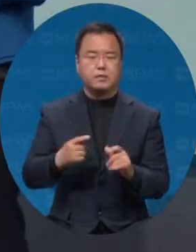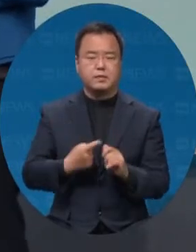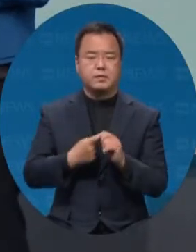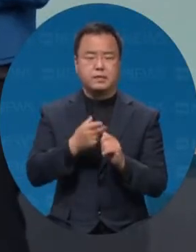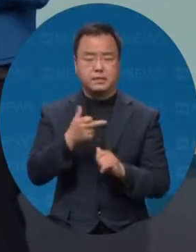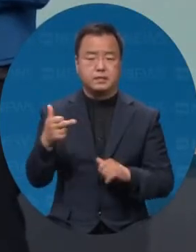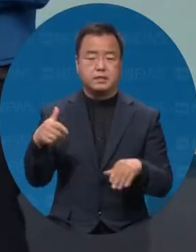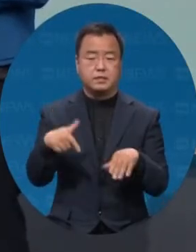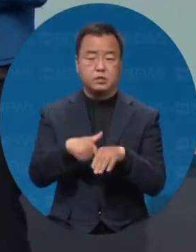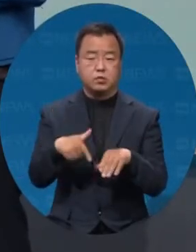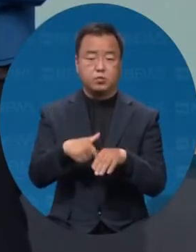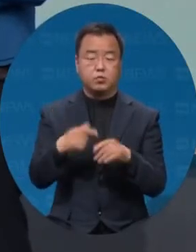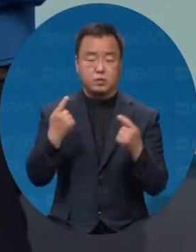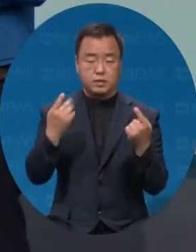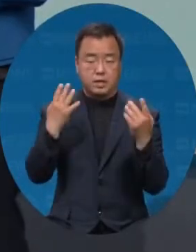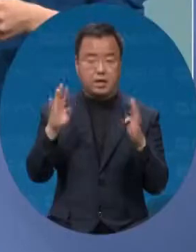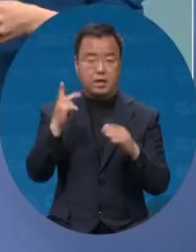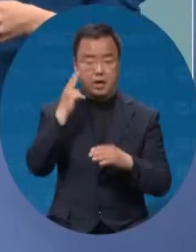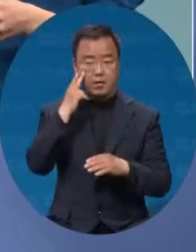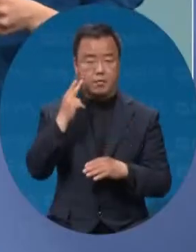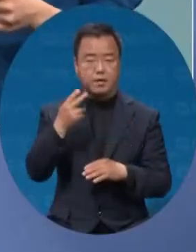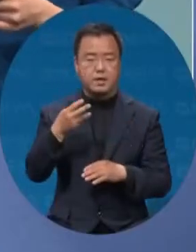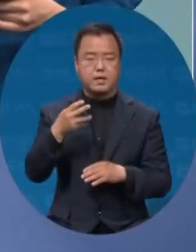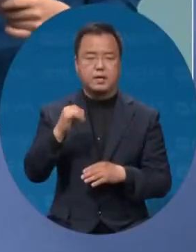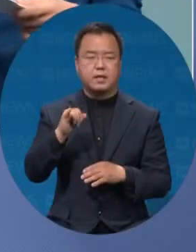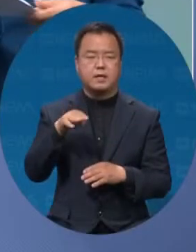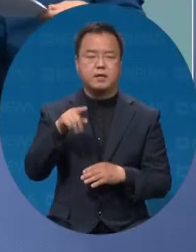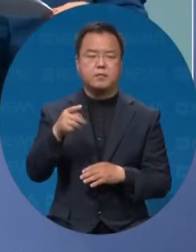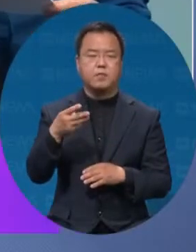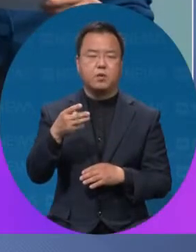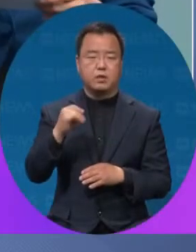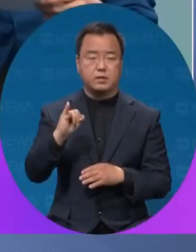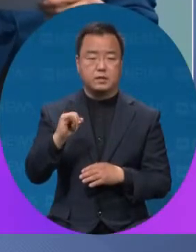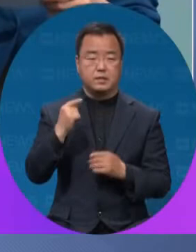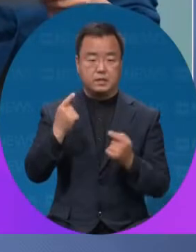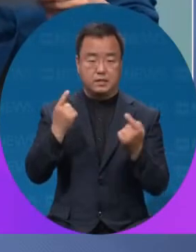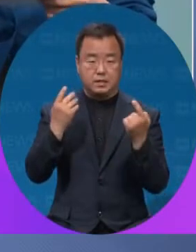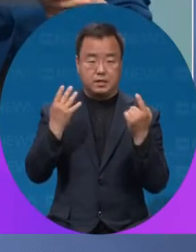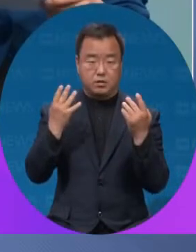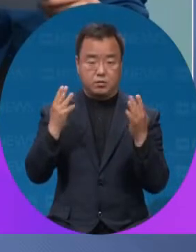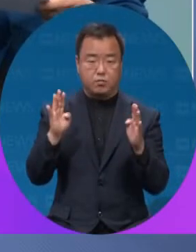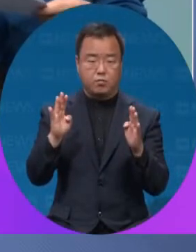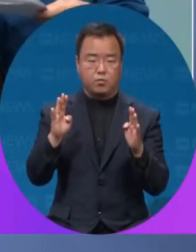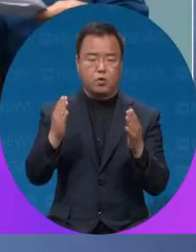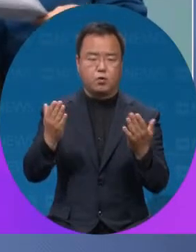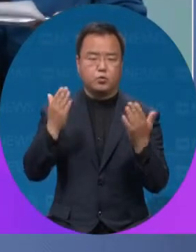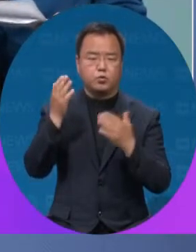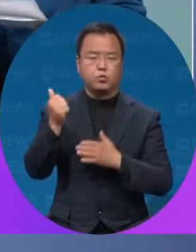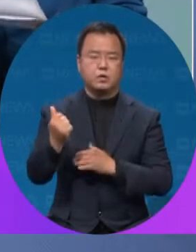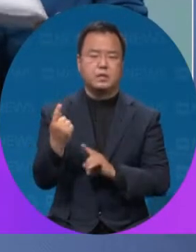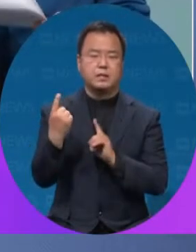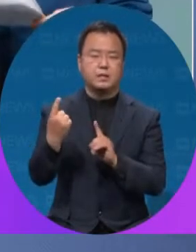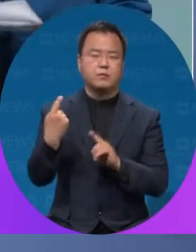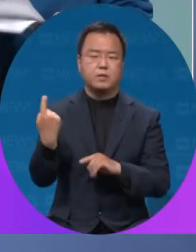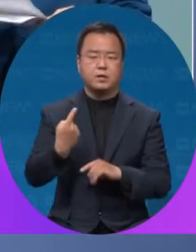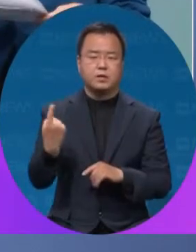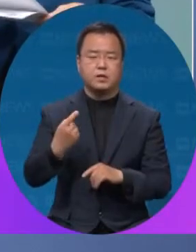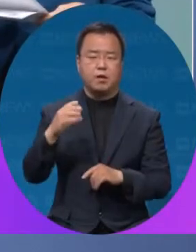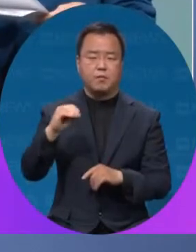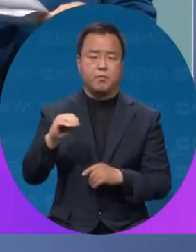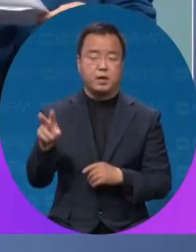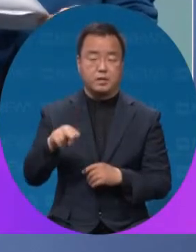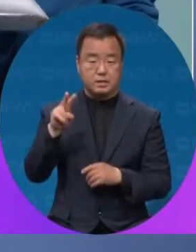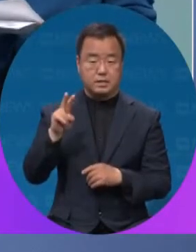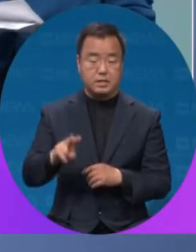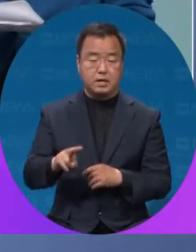기독교 대학이 줘 미국의 명문 리버티 대학교 가 제리 포레 절 총장을 대상으로 1000만 달러 우리 돈으로 약